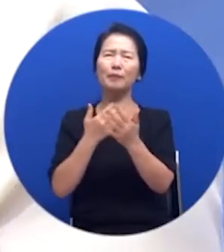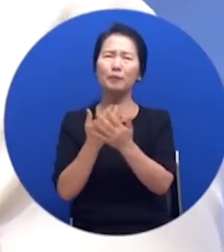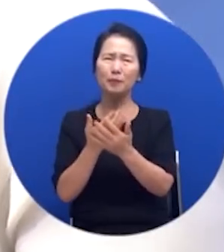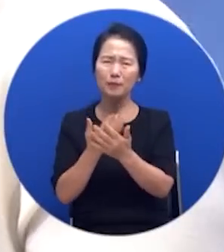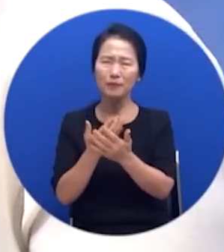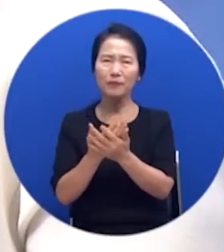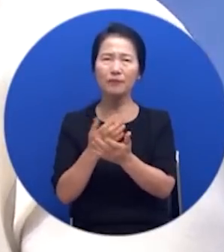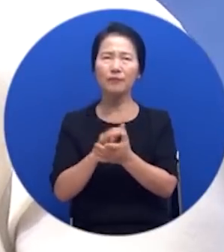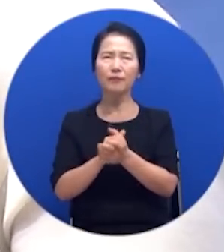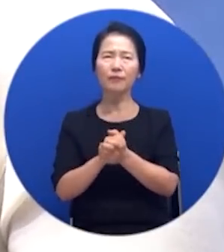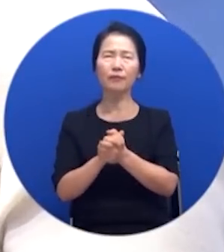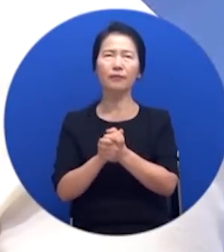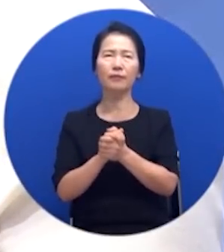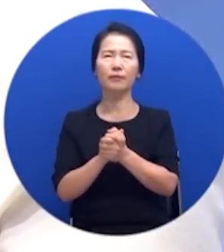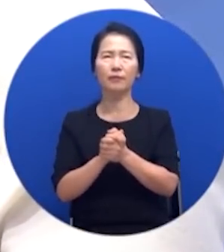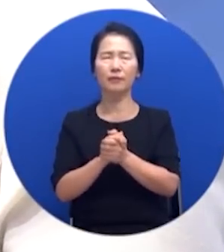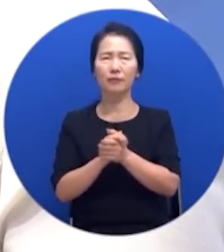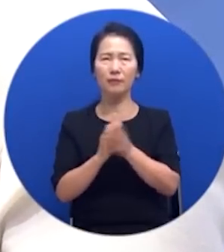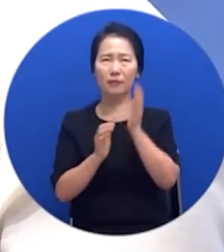응답하여 주시옵소서.